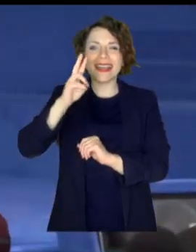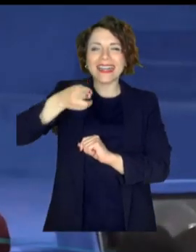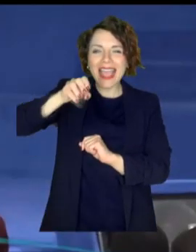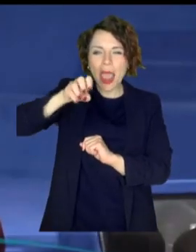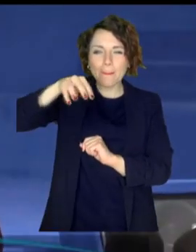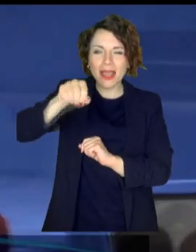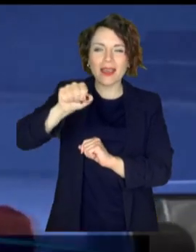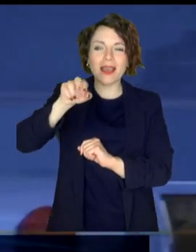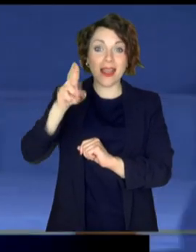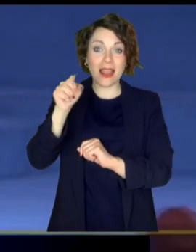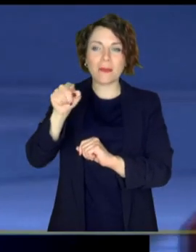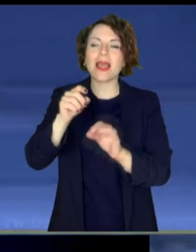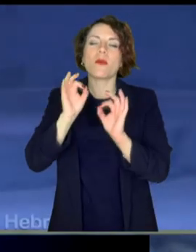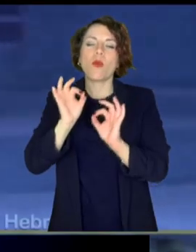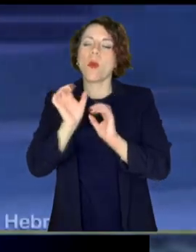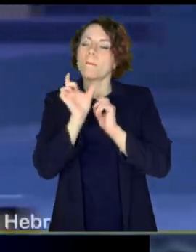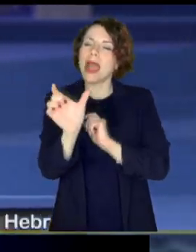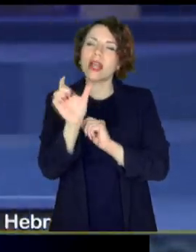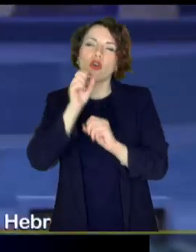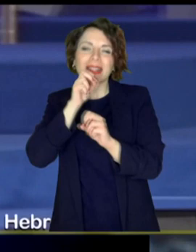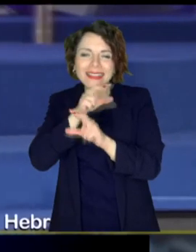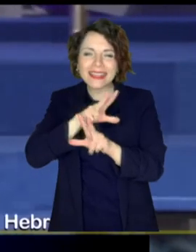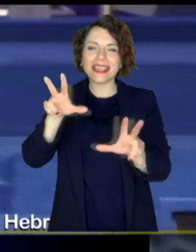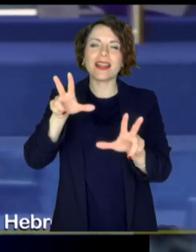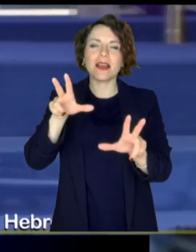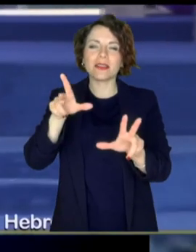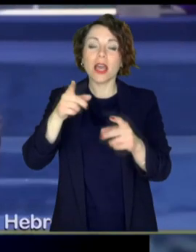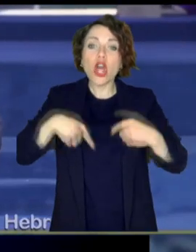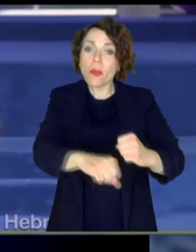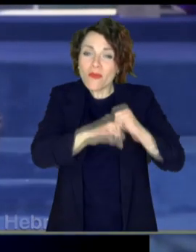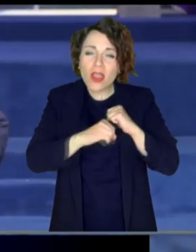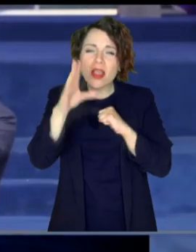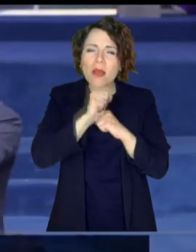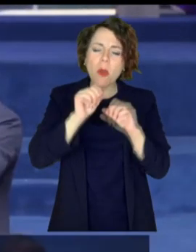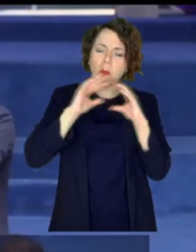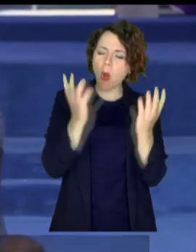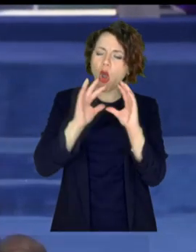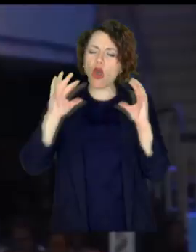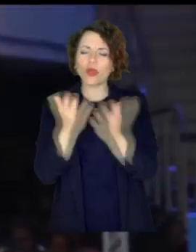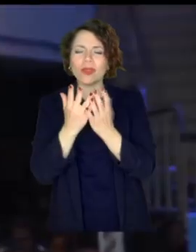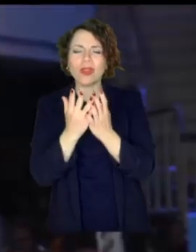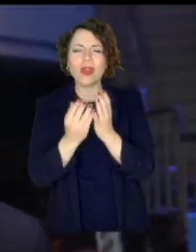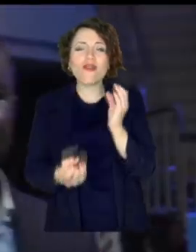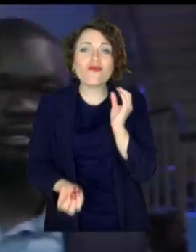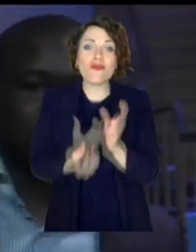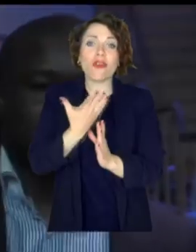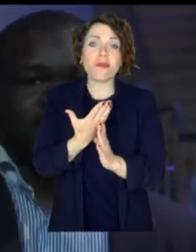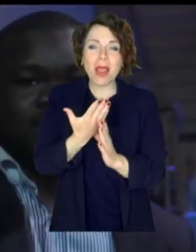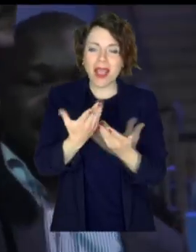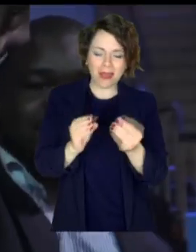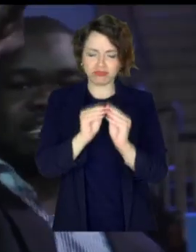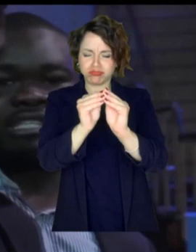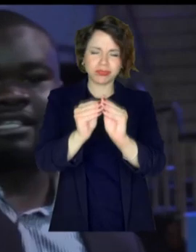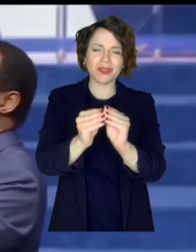parola che viene dichiarata. Per fede comprendiamo che i mondi, gli aion, sono stati formati, rimessi